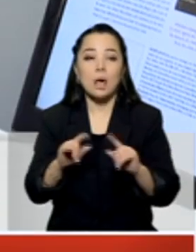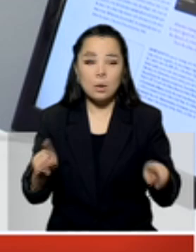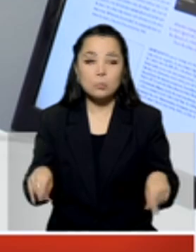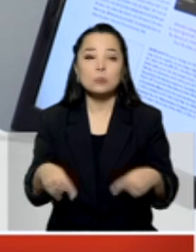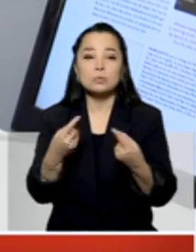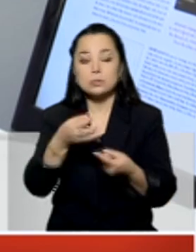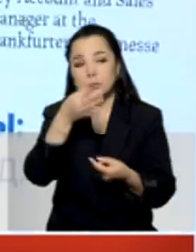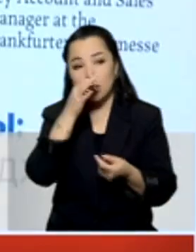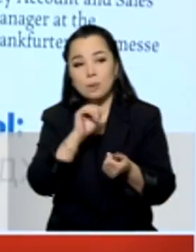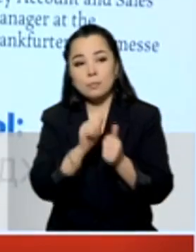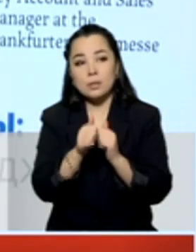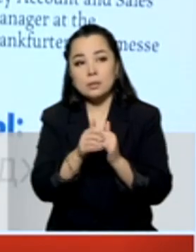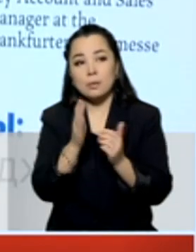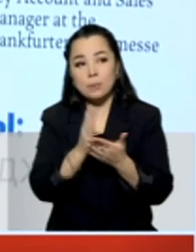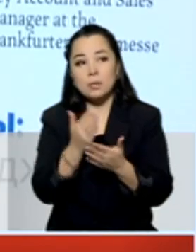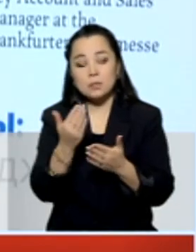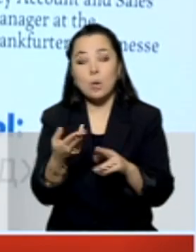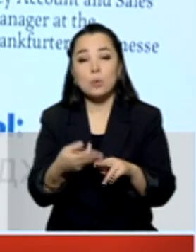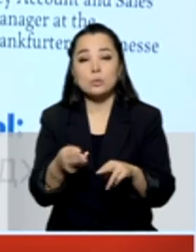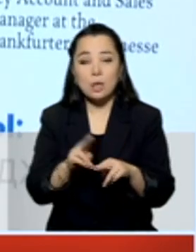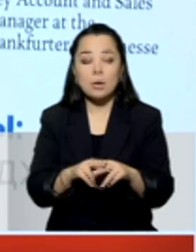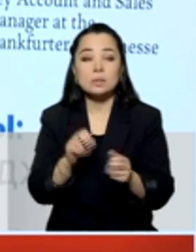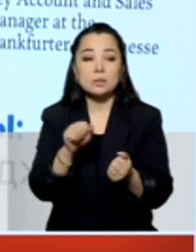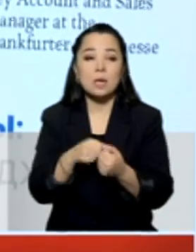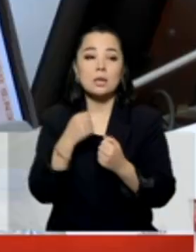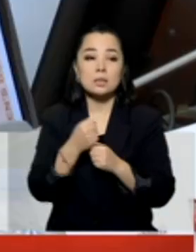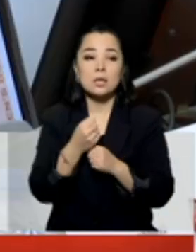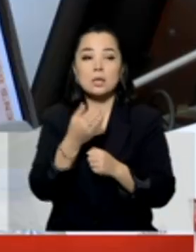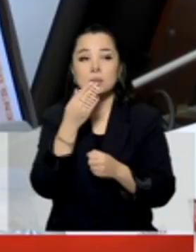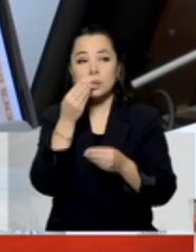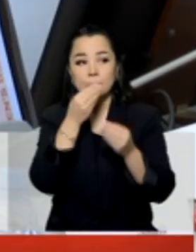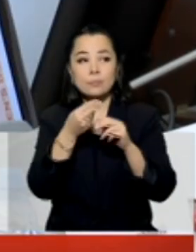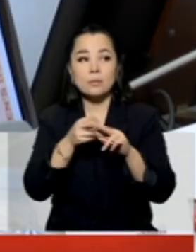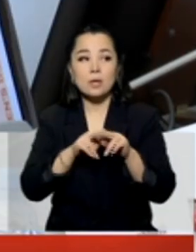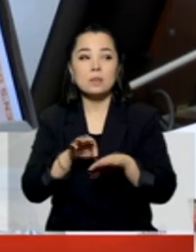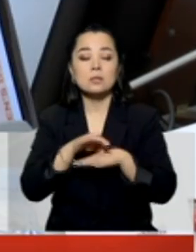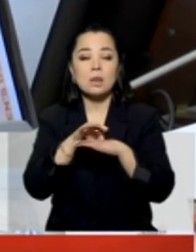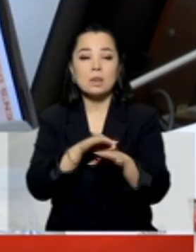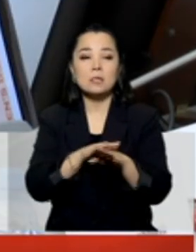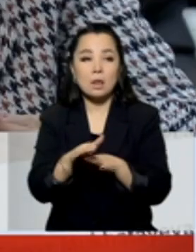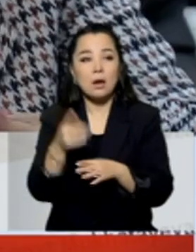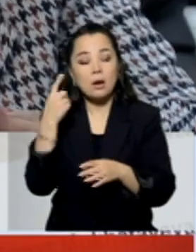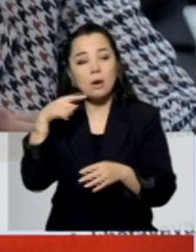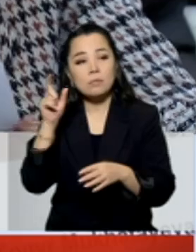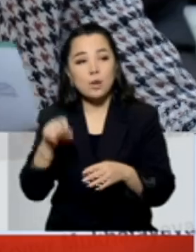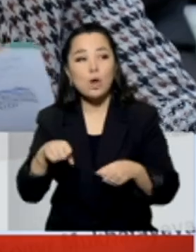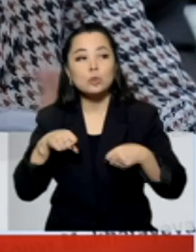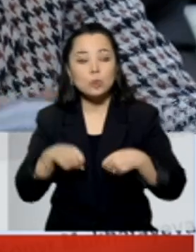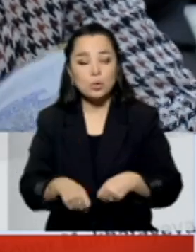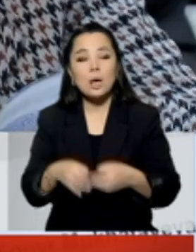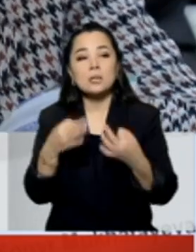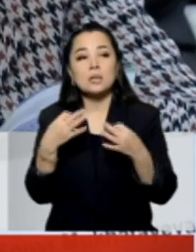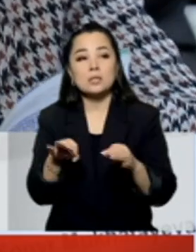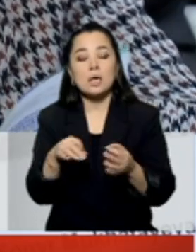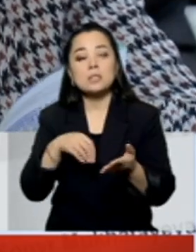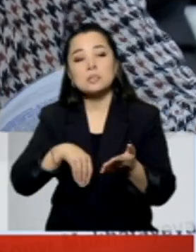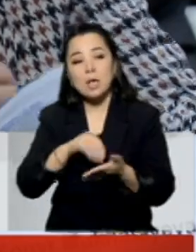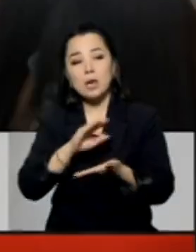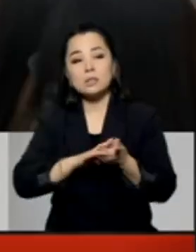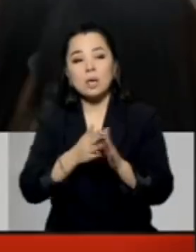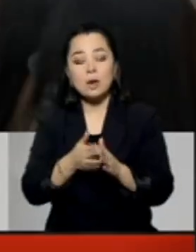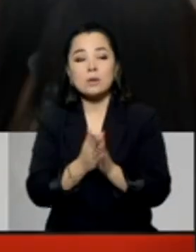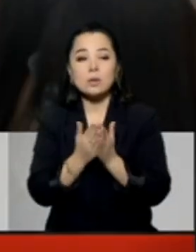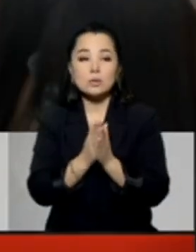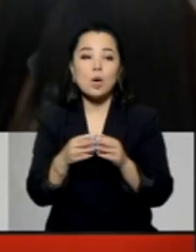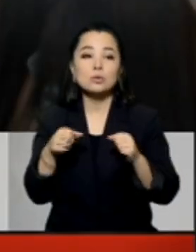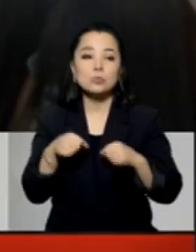бойынша тәжірибесімен бөлісті. Сондай-ақ баспадағы жасанды интеллект, авторлық құқық пен лицензияларды сатып алу және сату, кітап құқықтарын